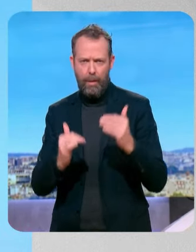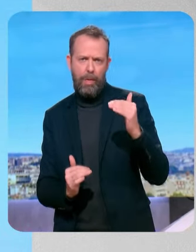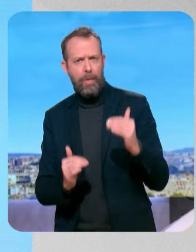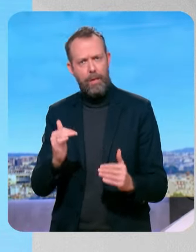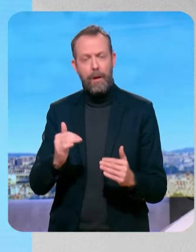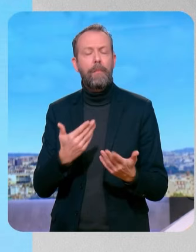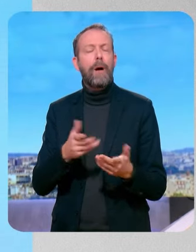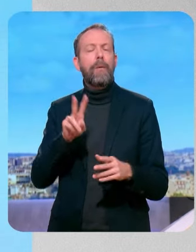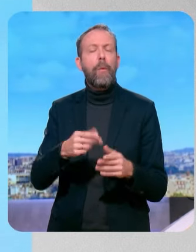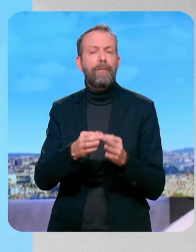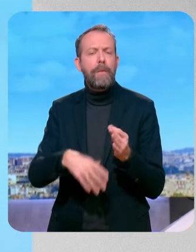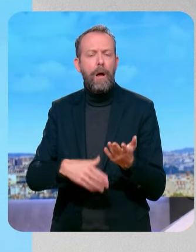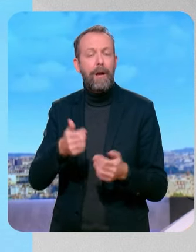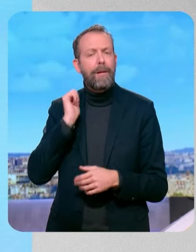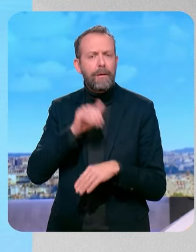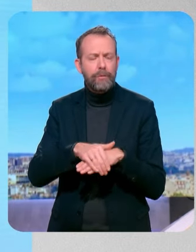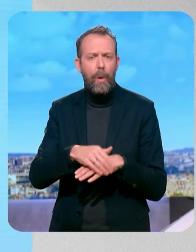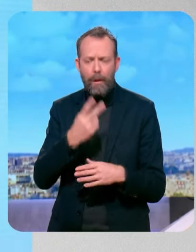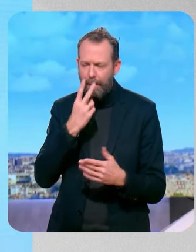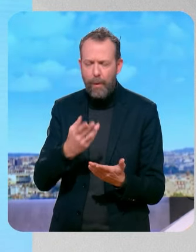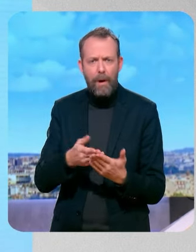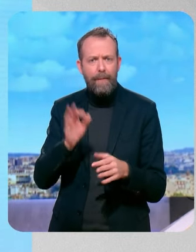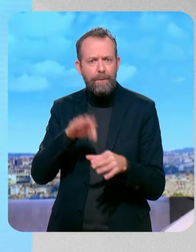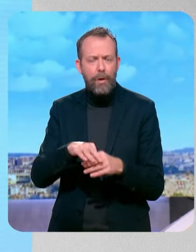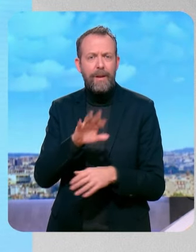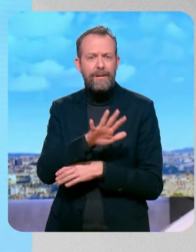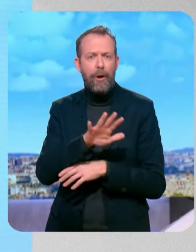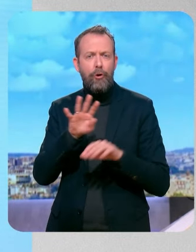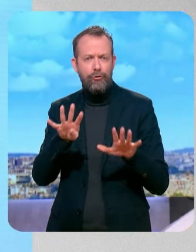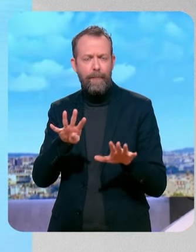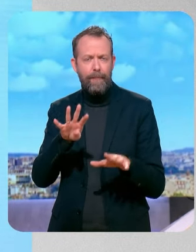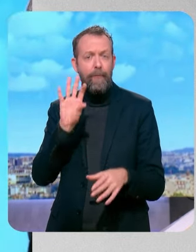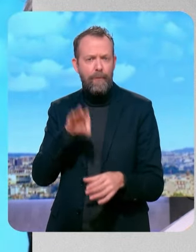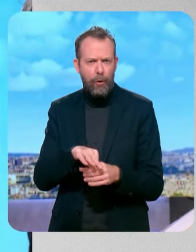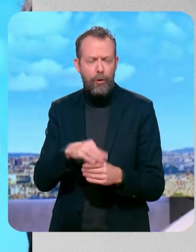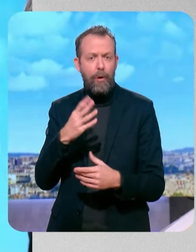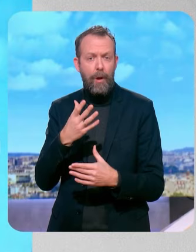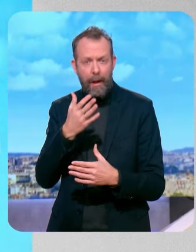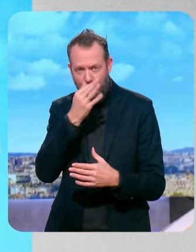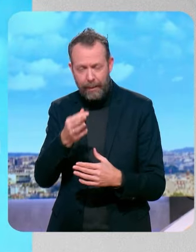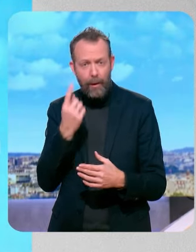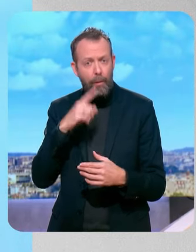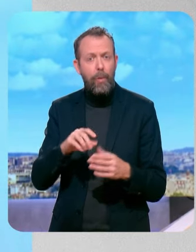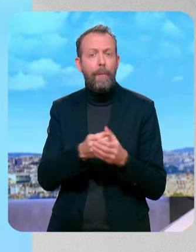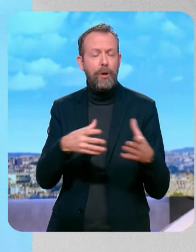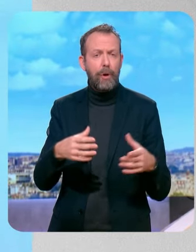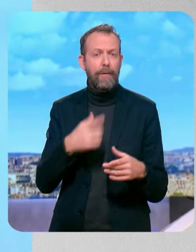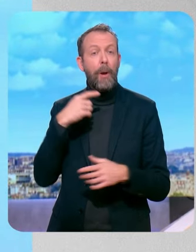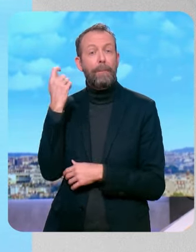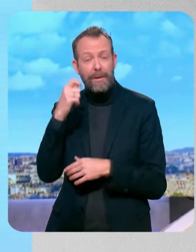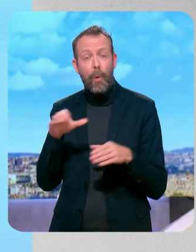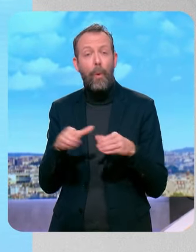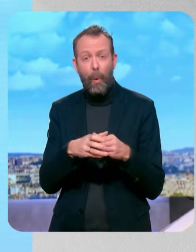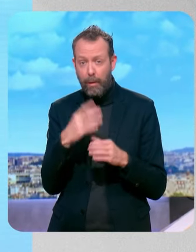final, François Bayrou, au final, hier soir, quand on regarde les votes, il y a 59 voix qui manquent dans la majorité sur 251 voix. Le président du groupe Modem, de